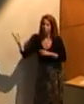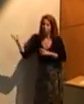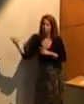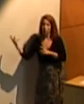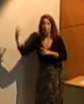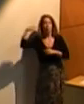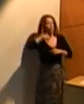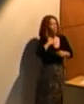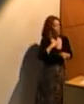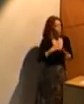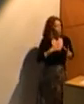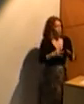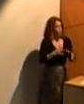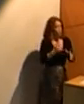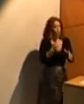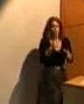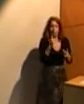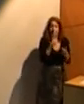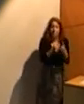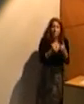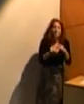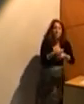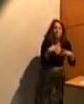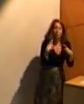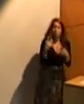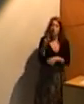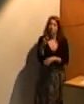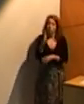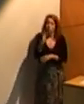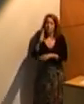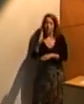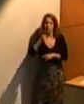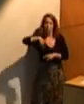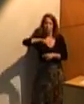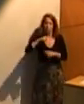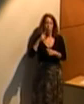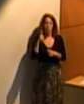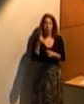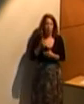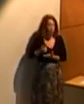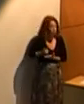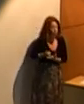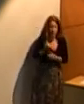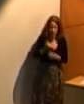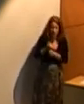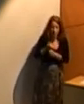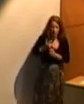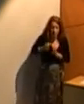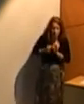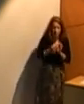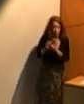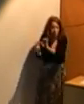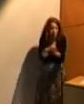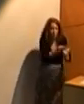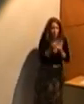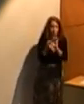par exemple autour du vivant et c'est le cas awb donc effectivement il maintenant il ya une collaboration de plus en plus fine encore faut-il faire